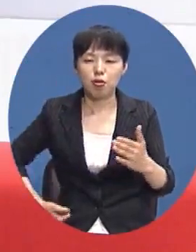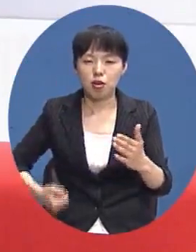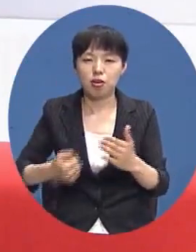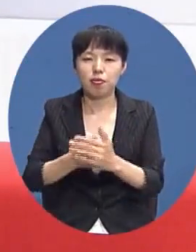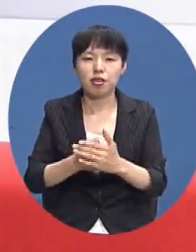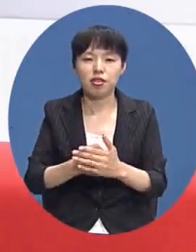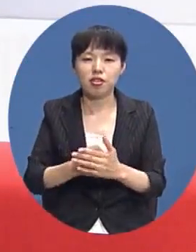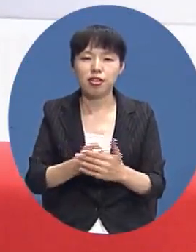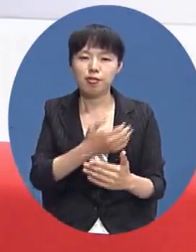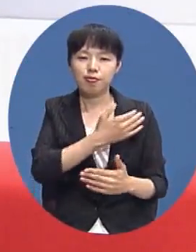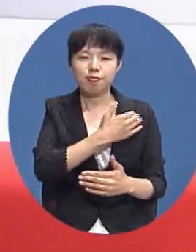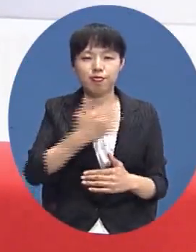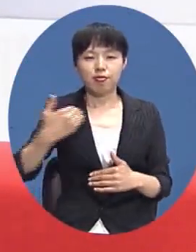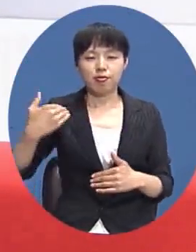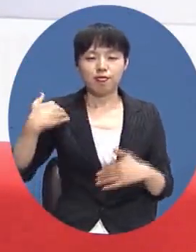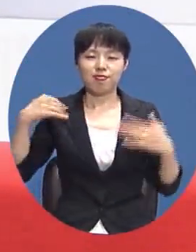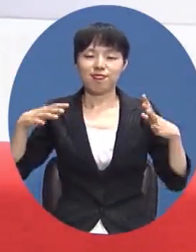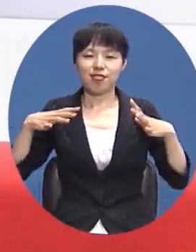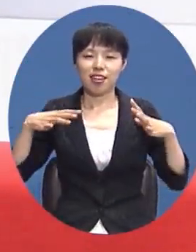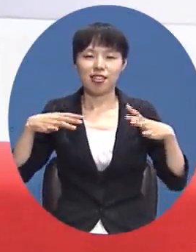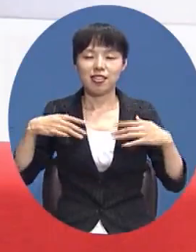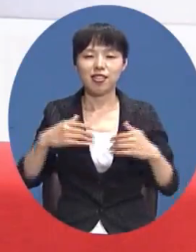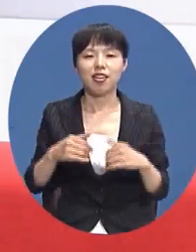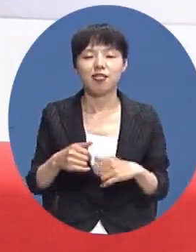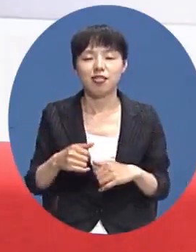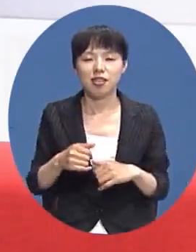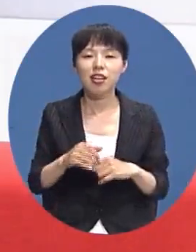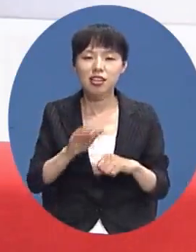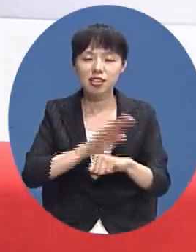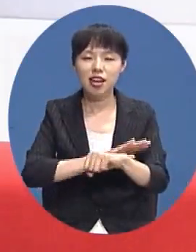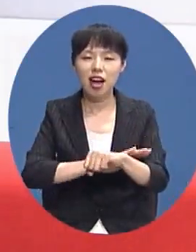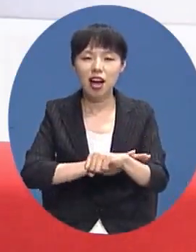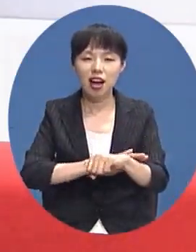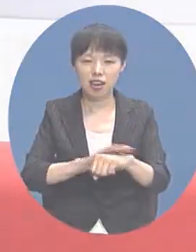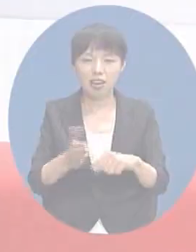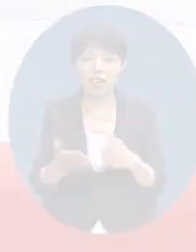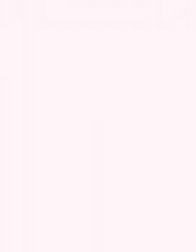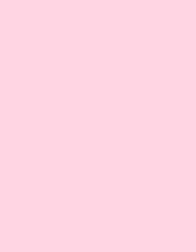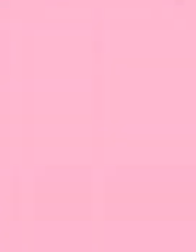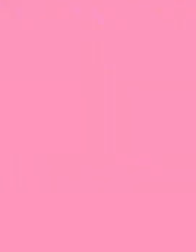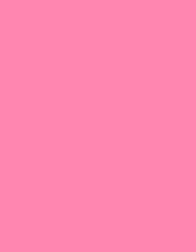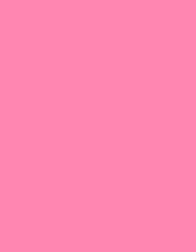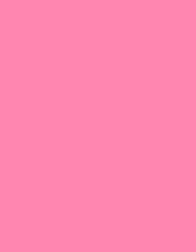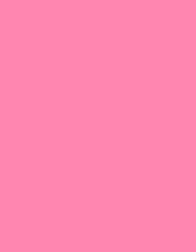씩씩하게 돌아다닐 수 있게 되거든요. 네. 그런 잘했다는 칭찬받는 찬스를 놓친 거로 보여집니다.